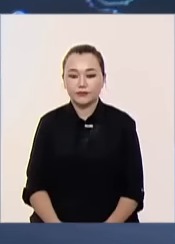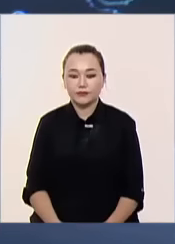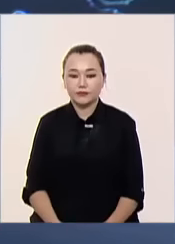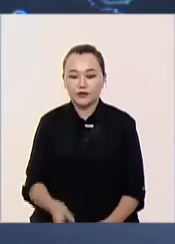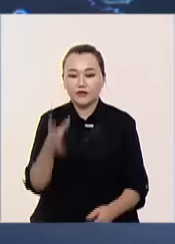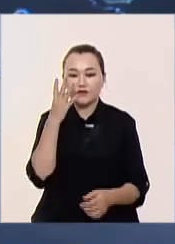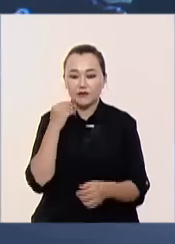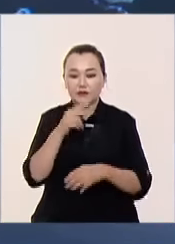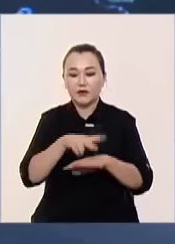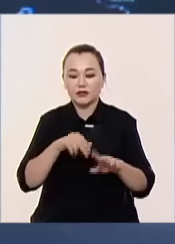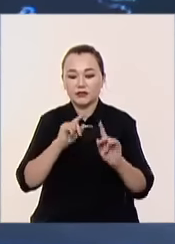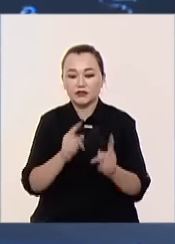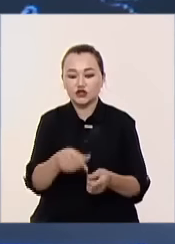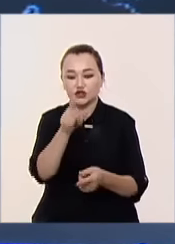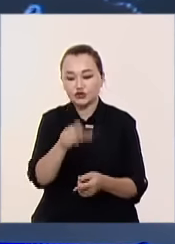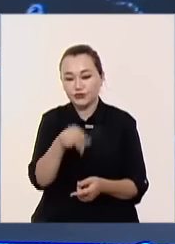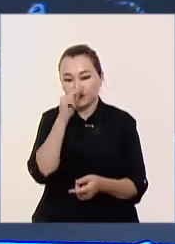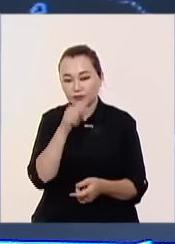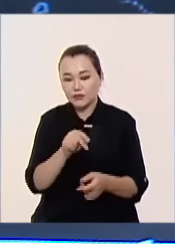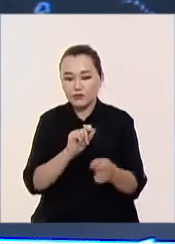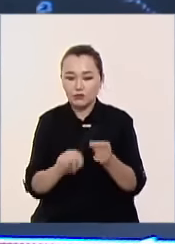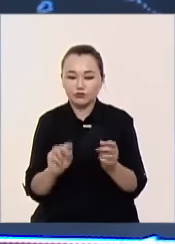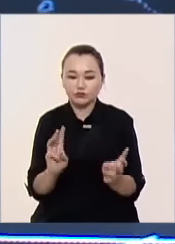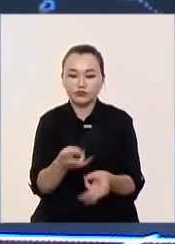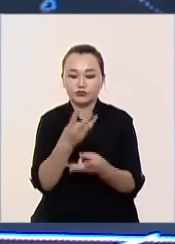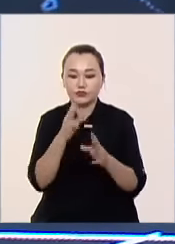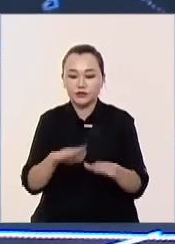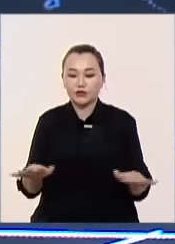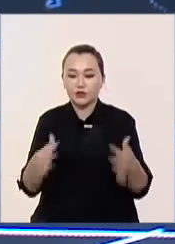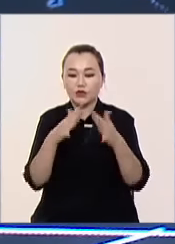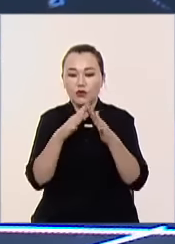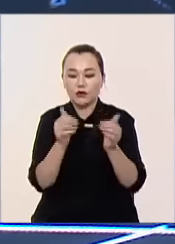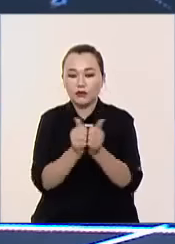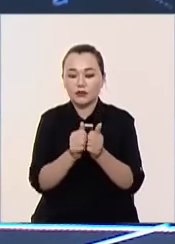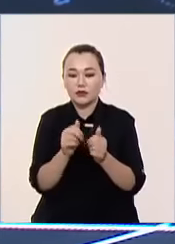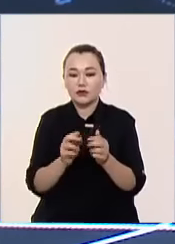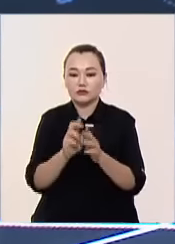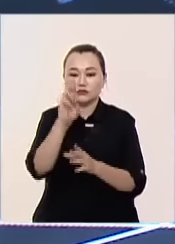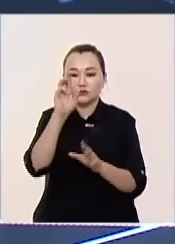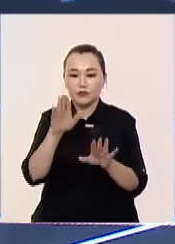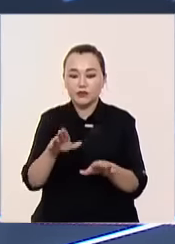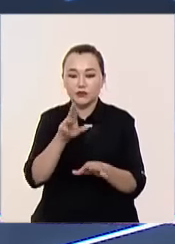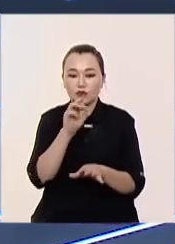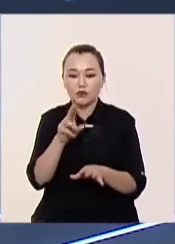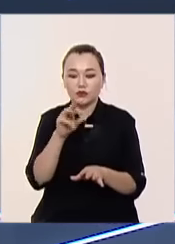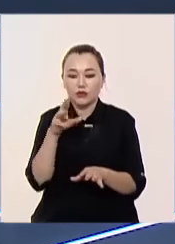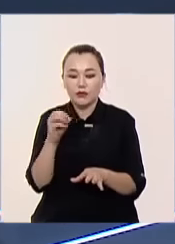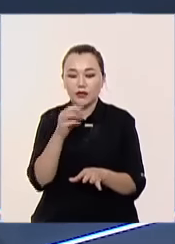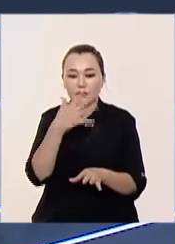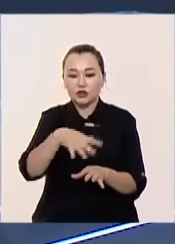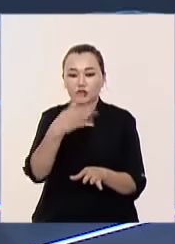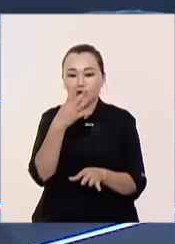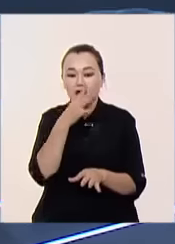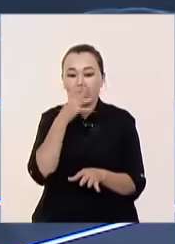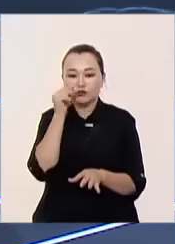В Алматы полиция задержала подозреваемого в поджоге склона горы близ телебашни Коктубе. Им оказался